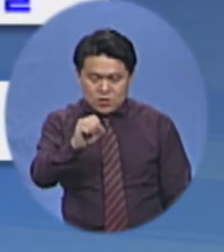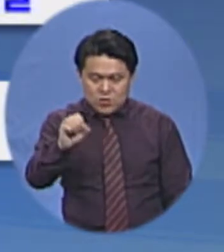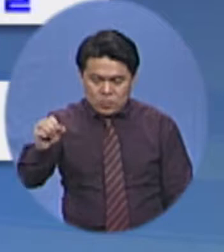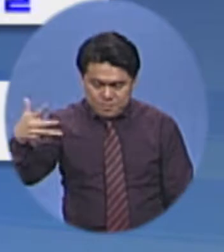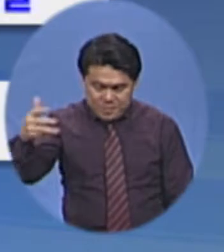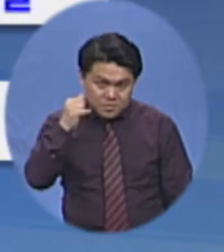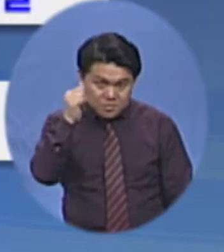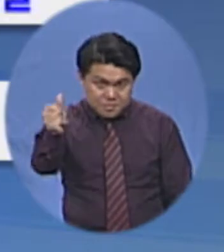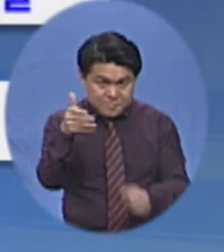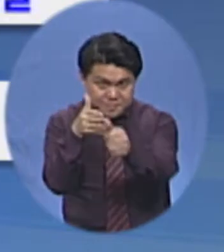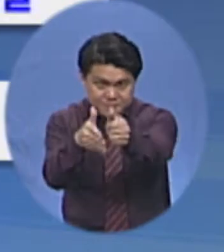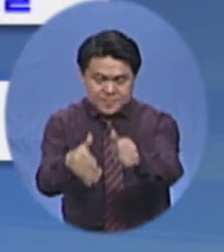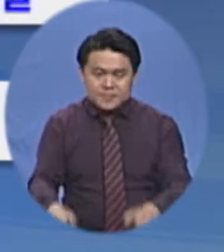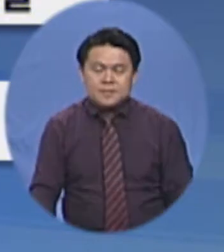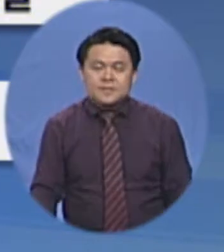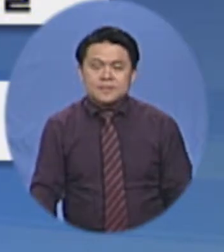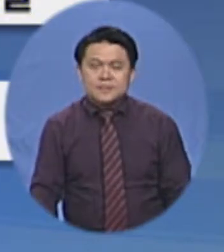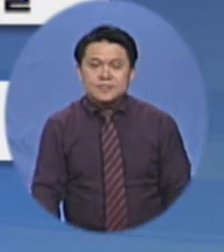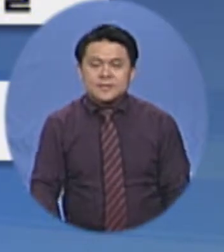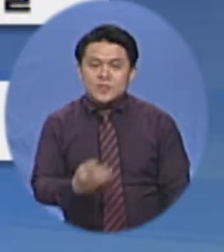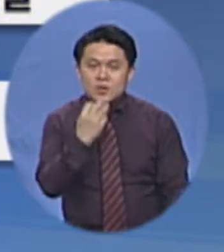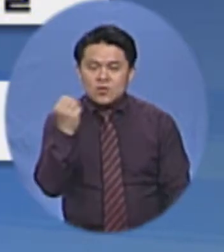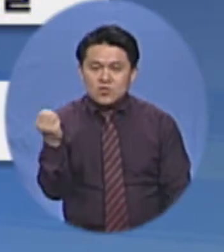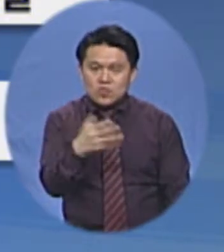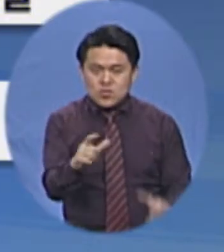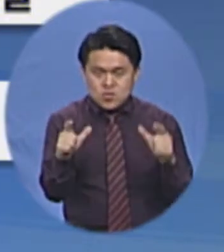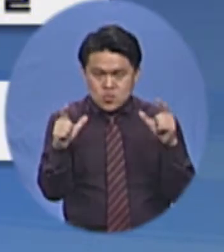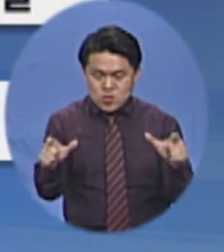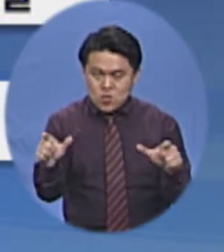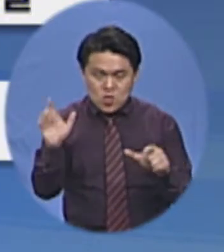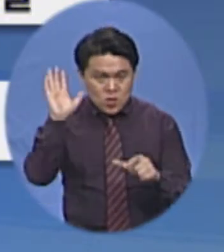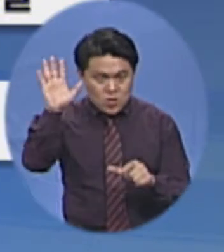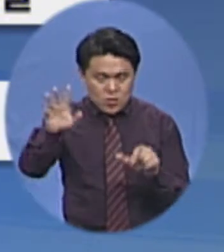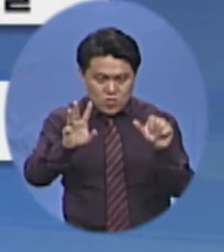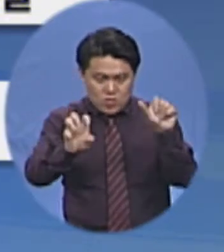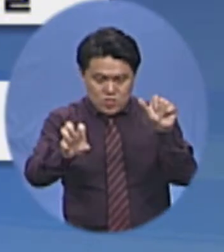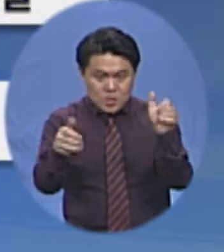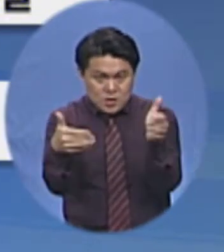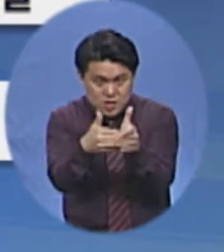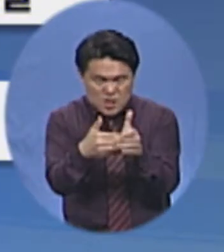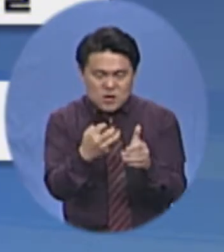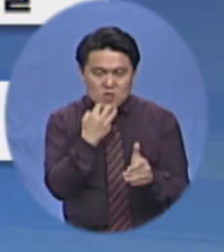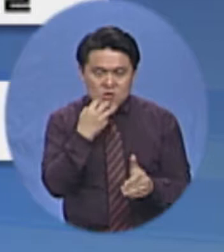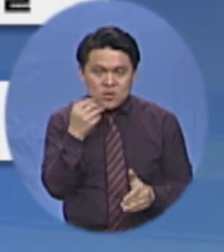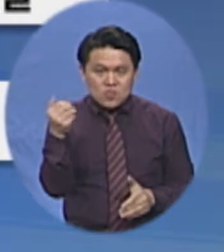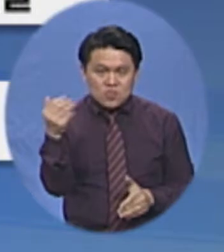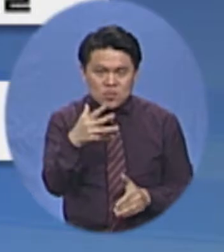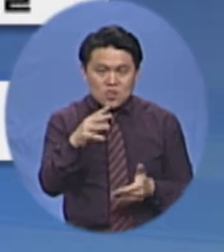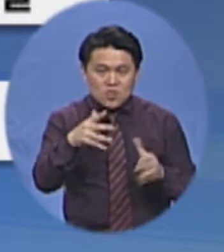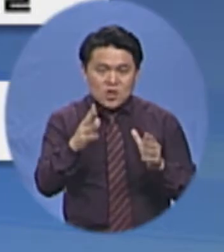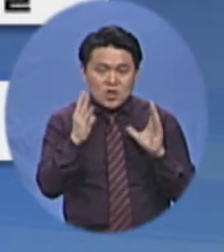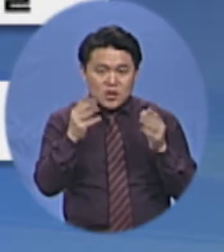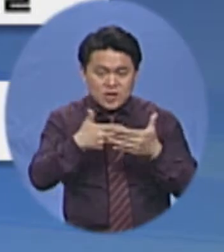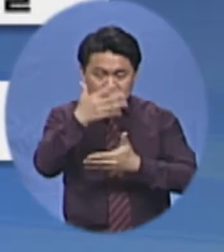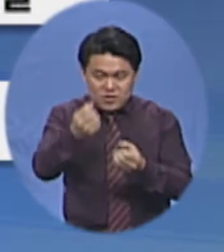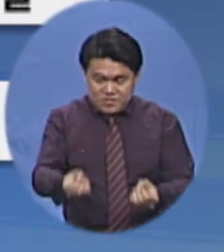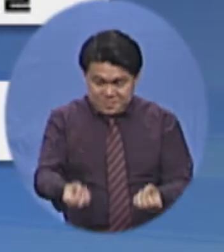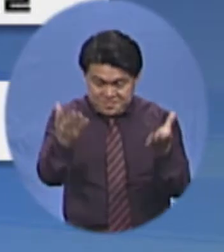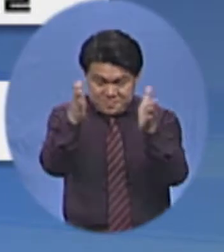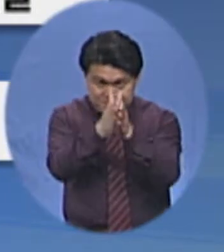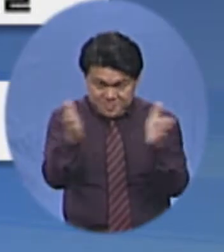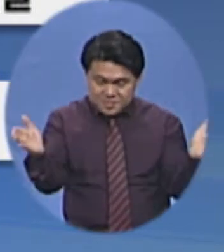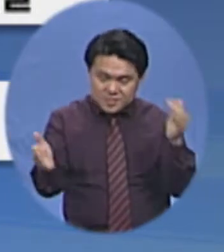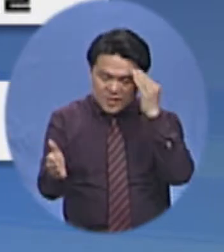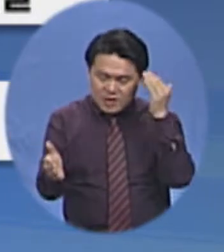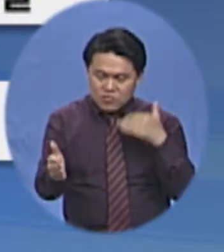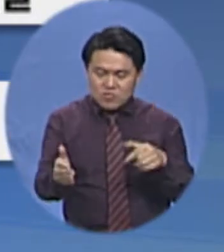2092-0008로 하면 됩니다. 서울 구로구가 오는 30일까지 서울 구로 국제 어린이 영화제를 개최합니다.